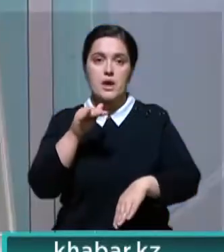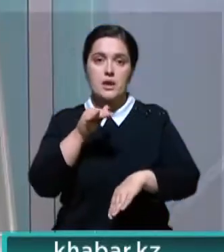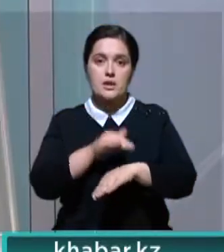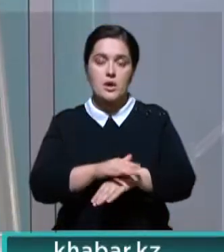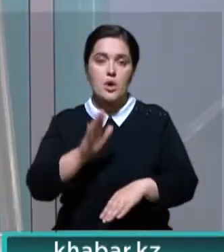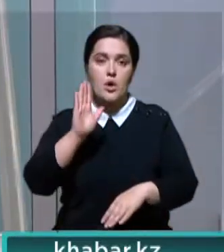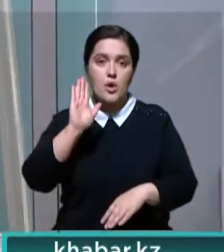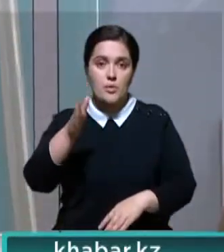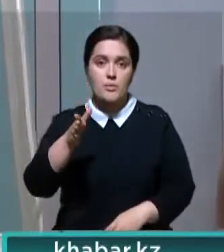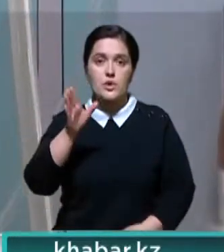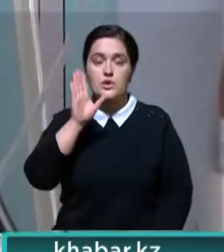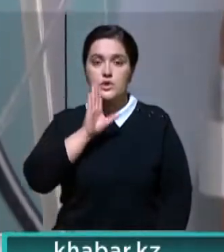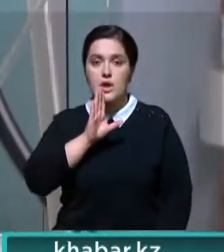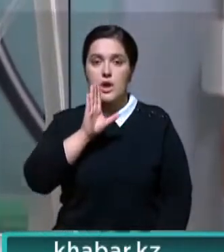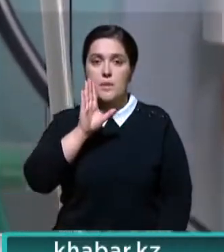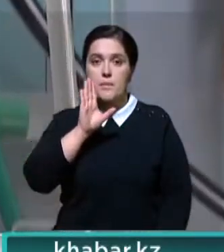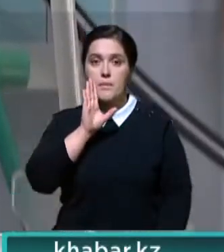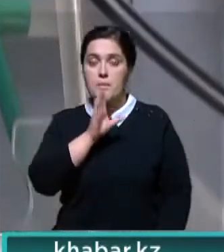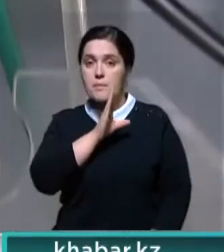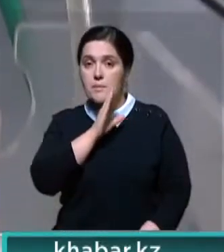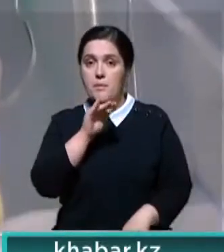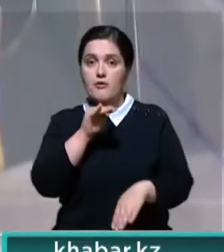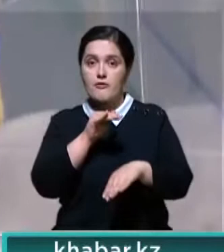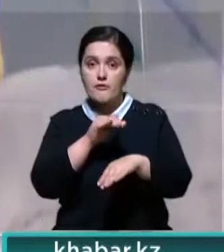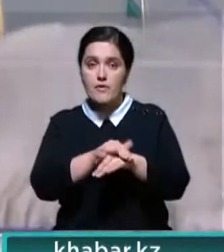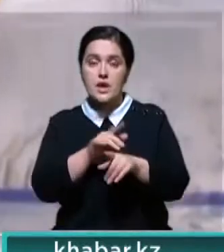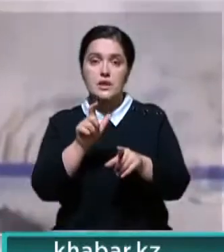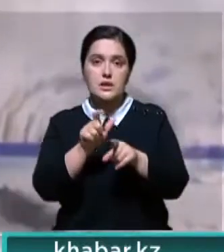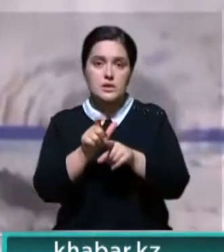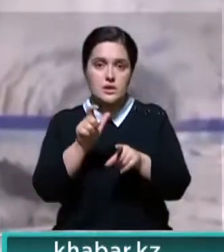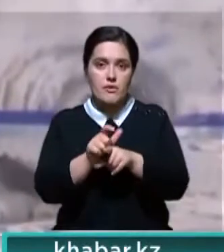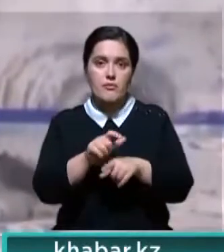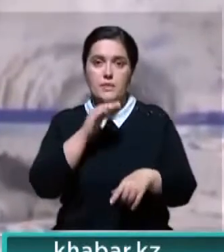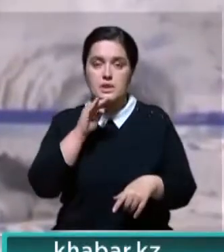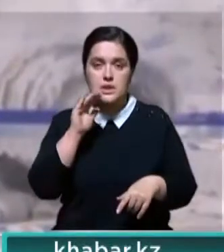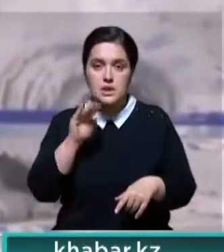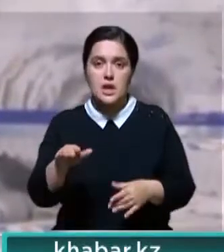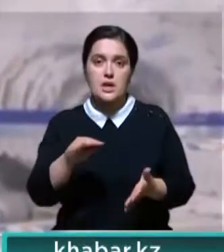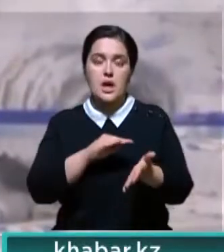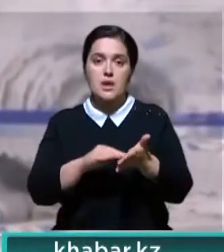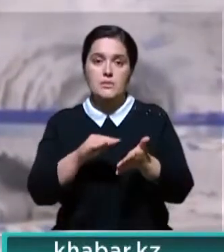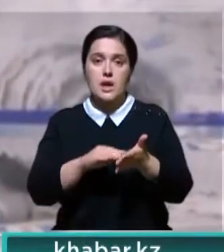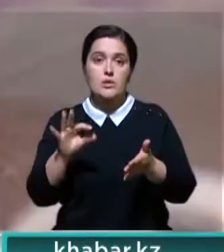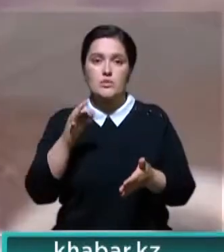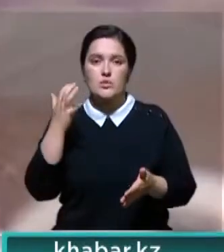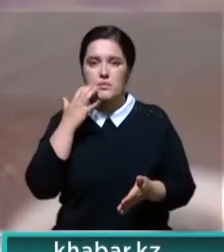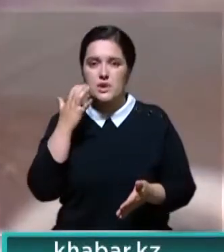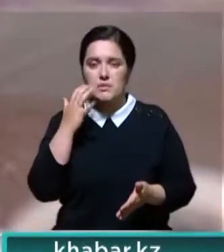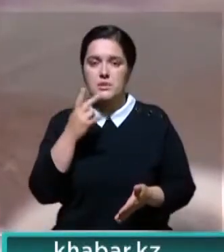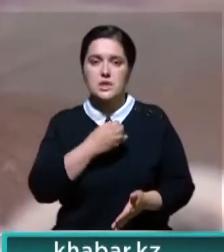Однако изобличающих намерений будущих мамаш фактов и слов предостаточно. Они писали о